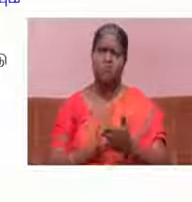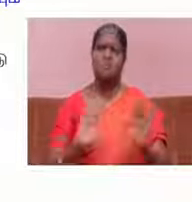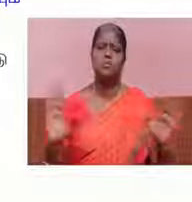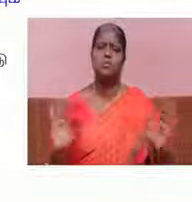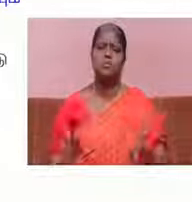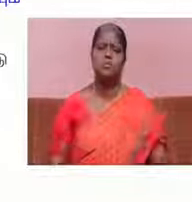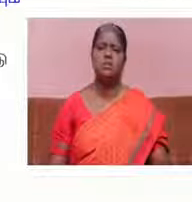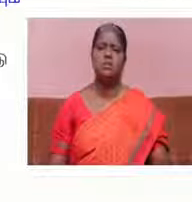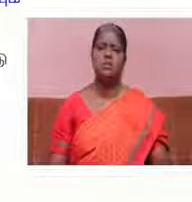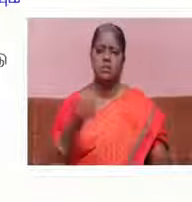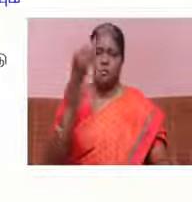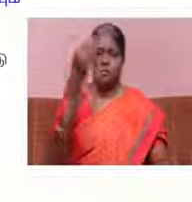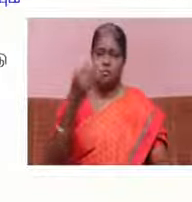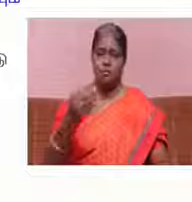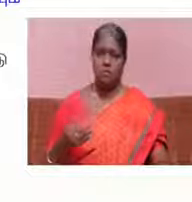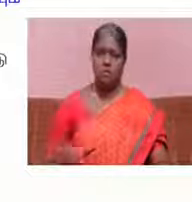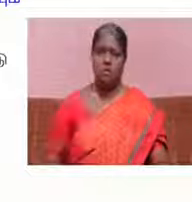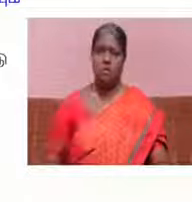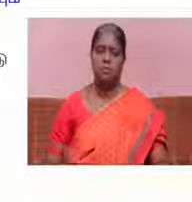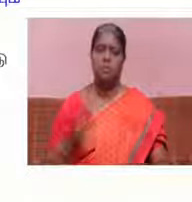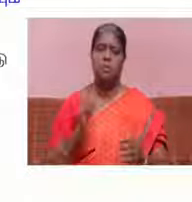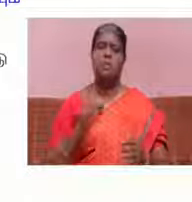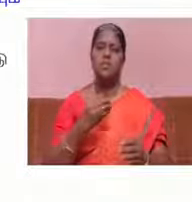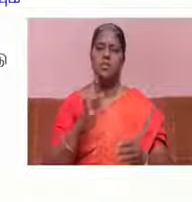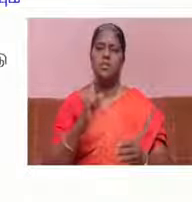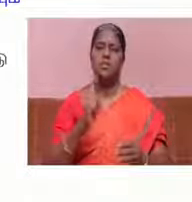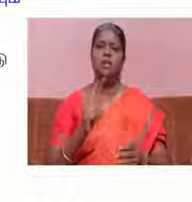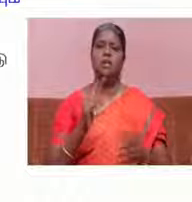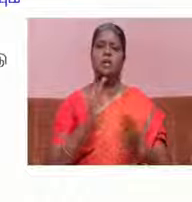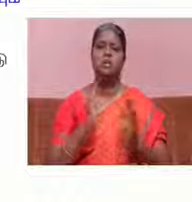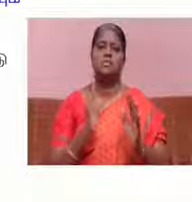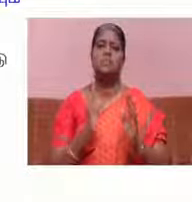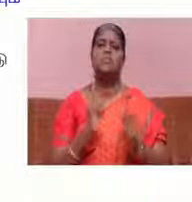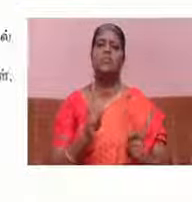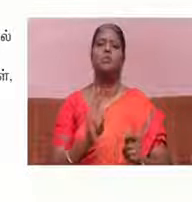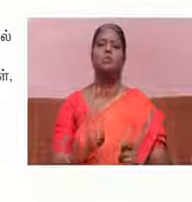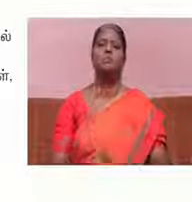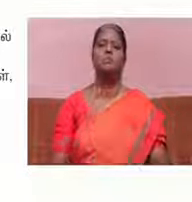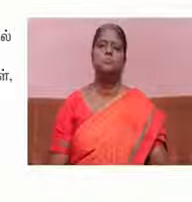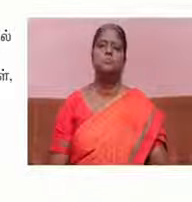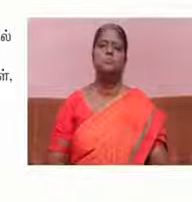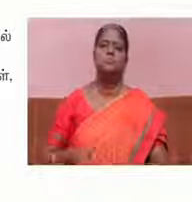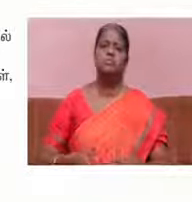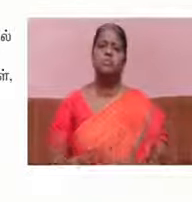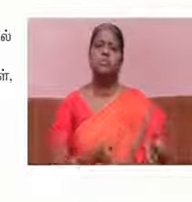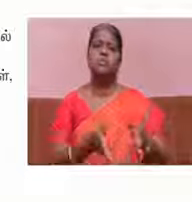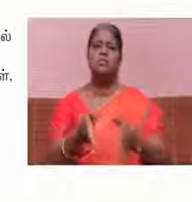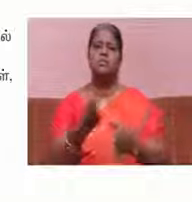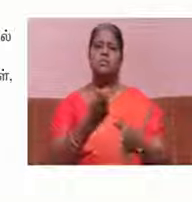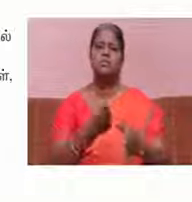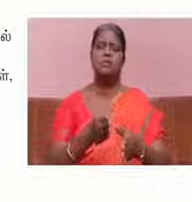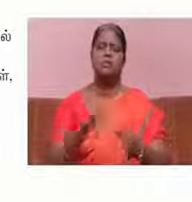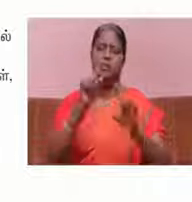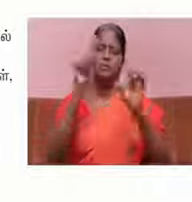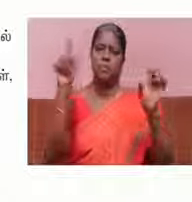முடியுங்கள். விதிகளின்படி செய்ய வேண்டிய ஏற்பாடுகளை செய்து முடியுங்கள். வாக்குச்சாவடிக்கு செல்லும் தகவல்